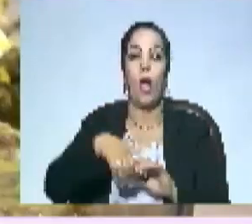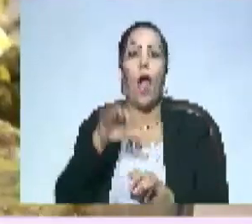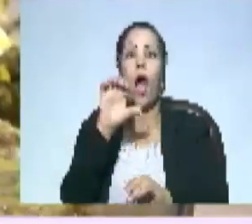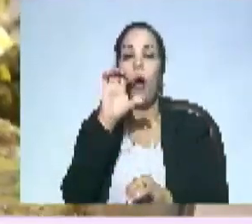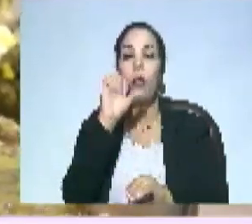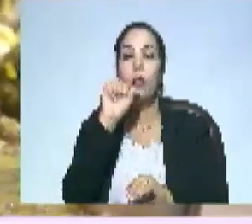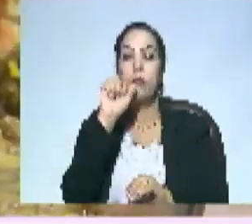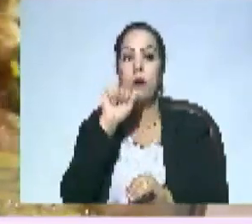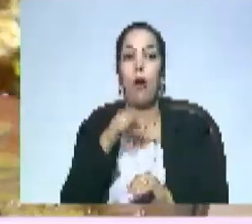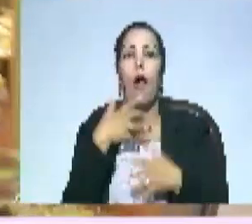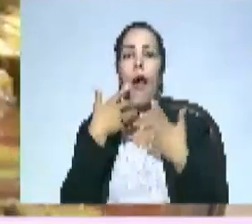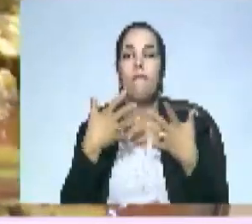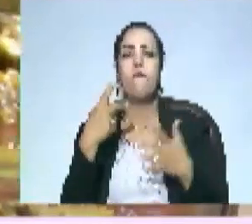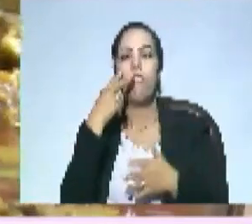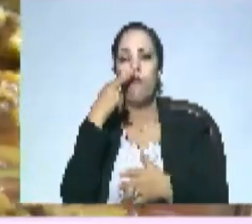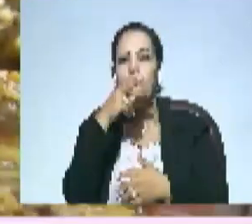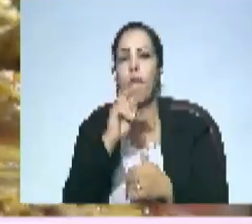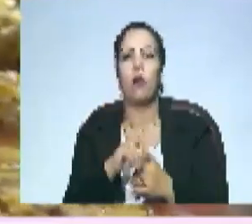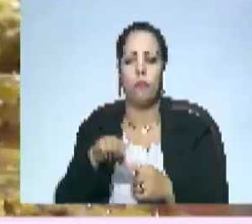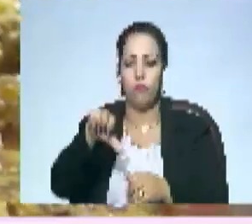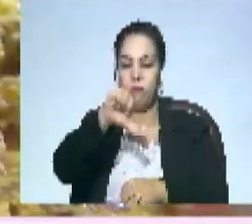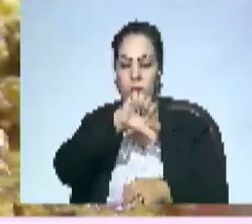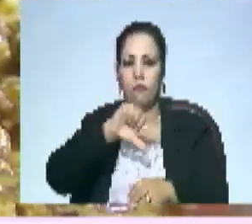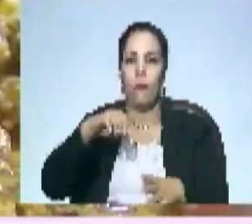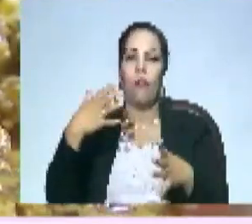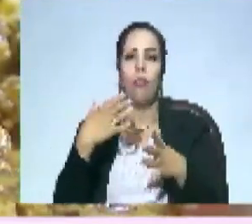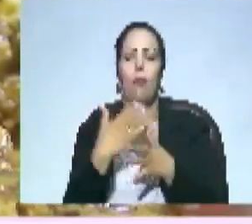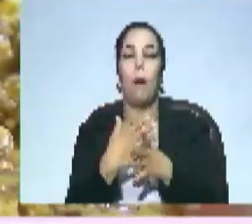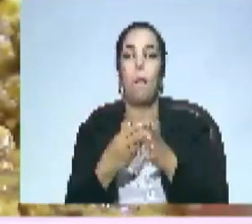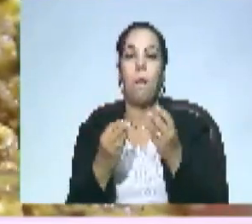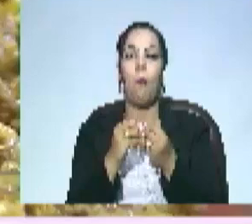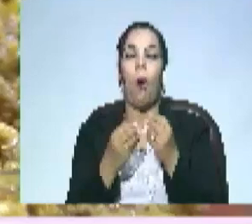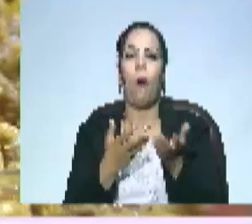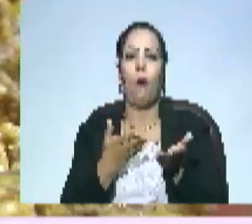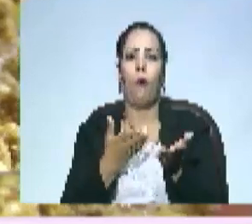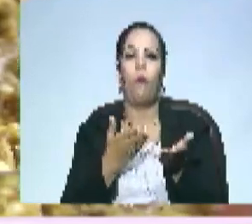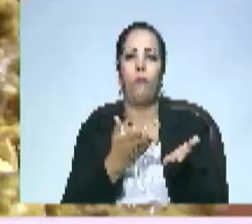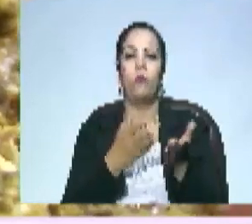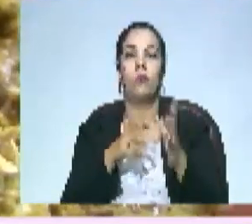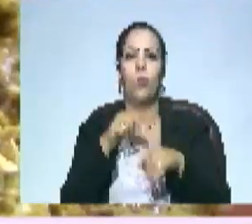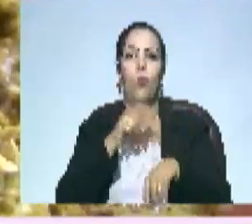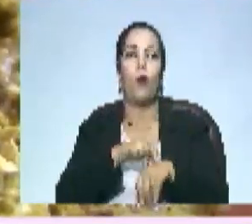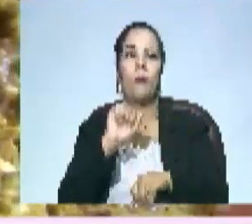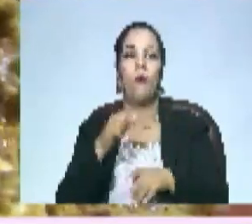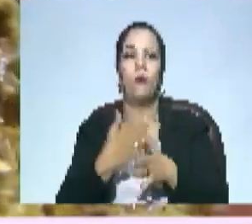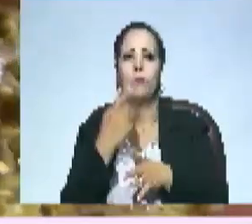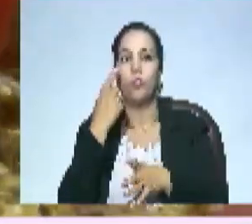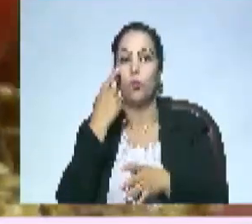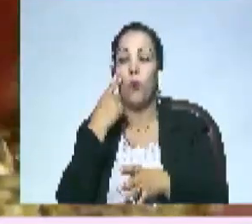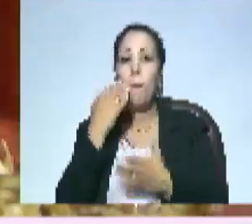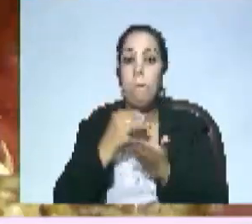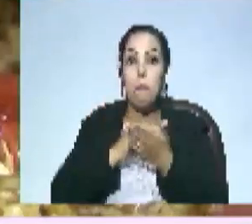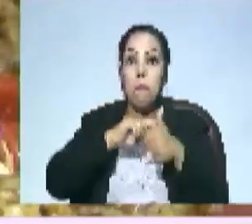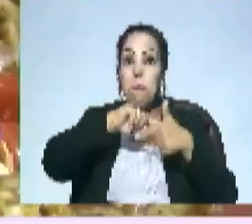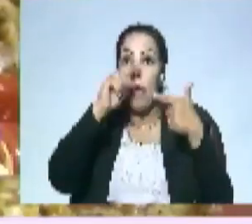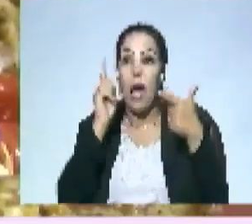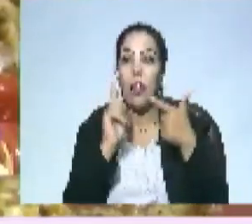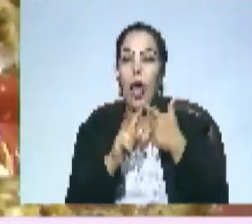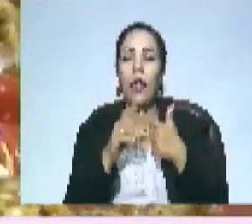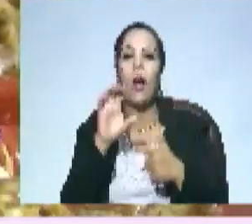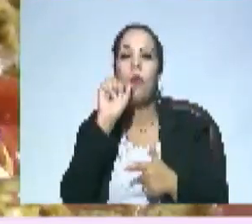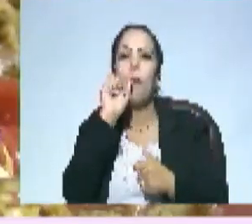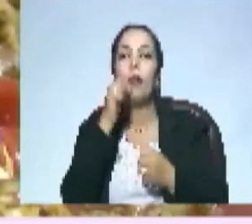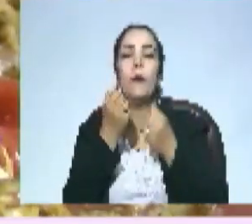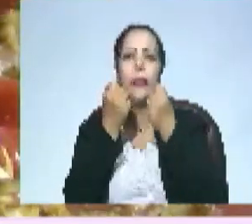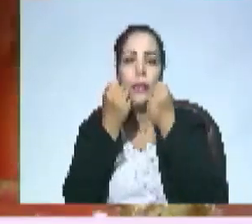هو صوص الطماطم الخفيف عشان ياخد معانا الوقت بتاعه هناخد الصوص البوريه ده على